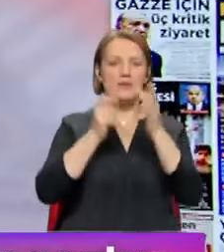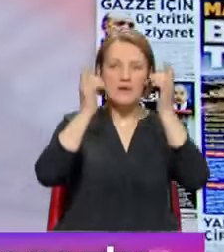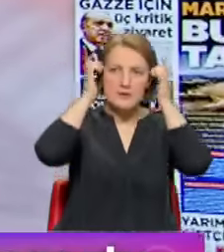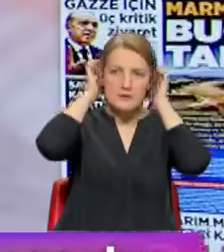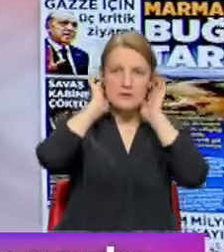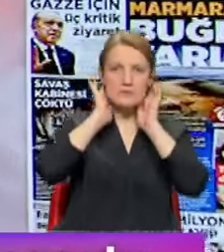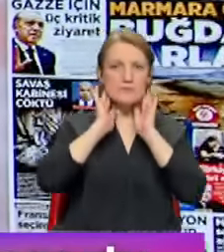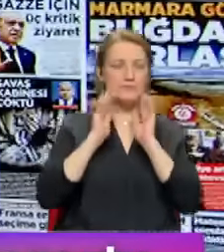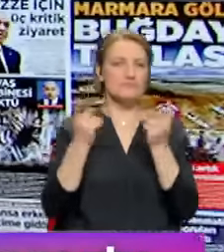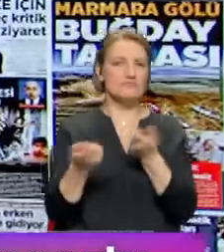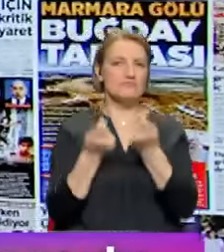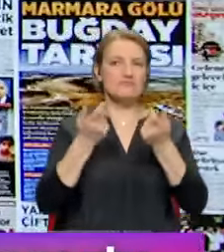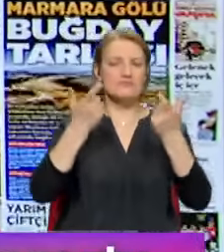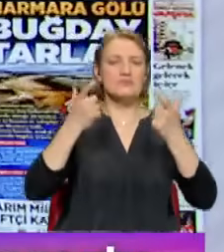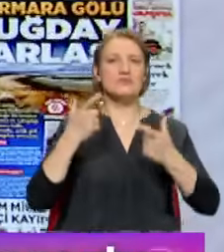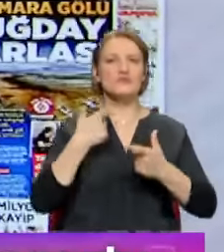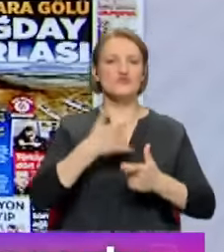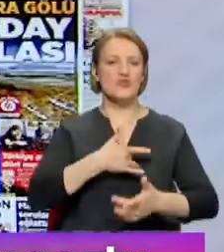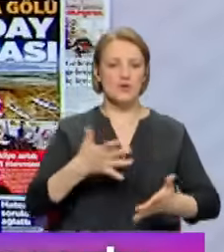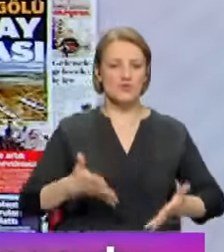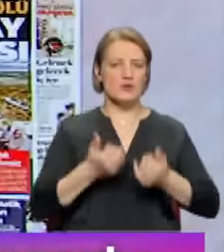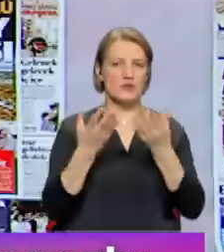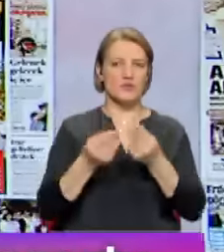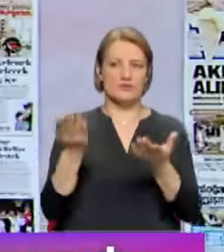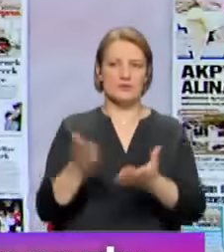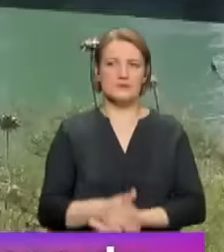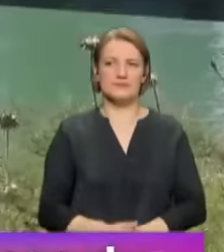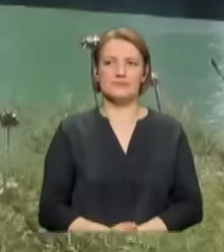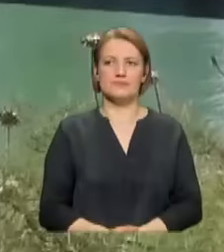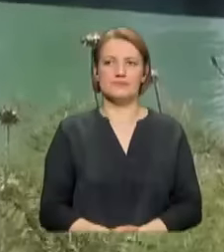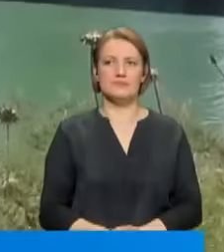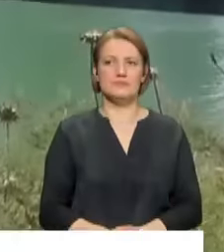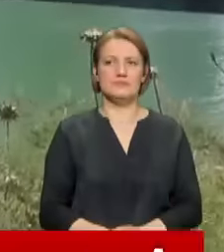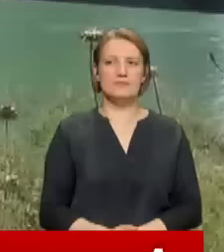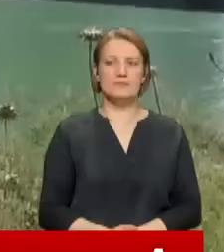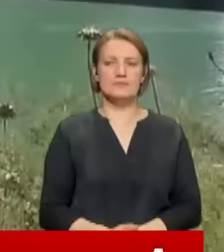iş başa düştü. Can kurtaran da oldular.